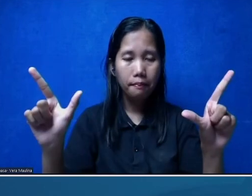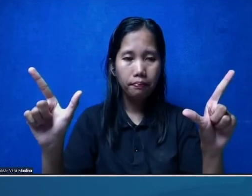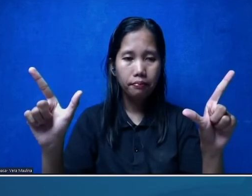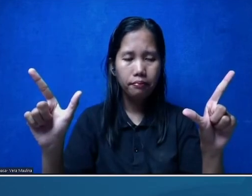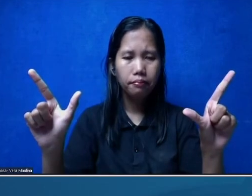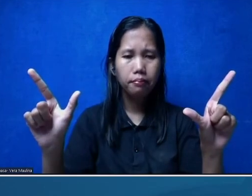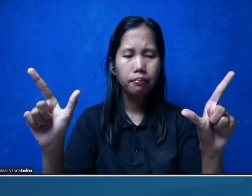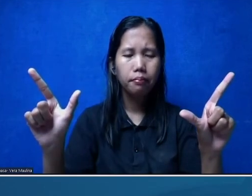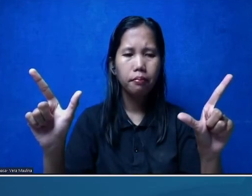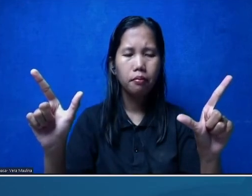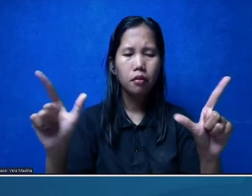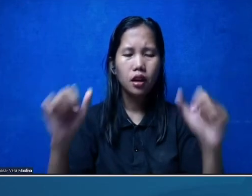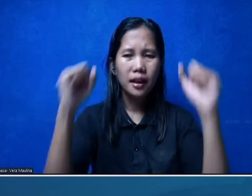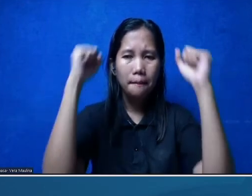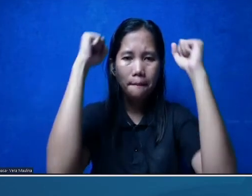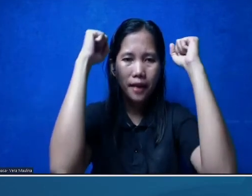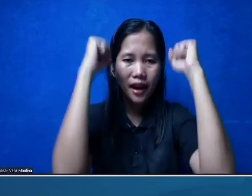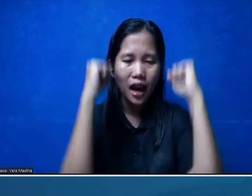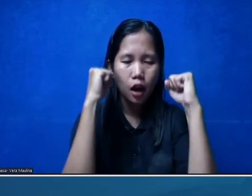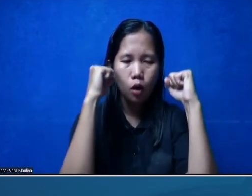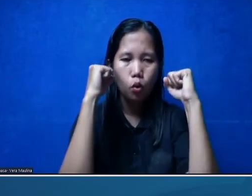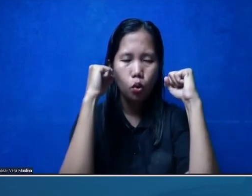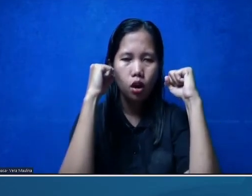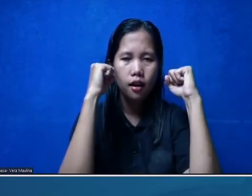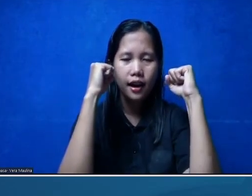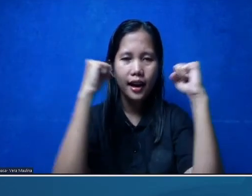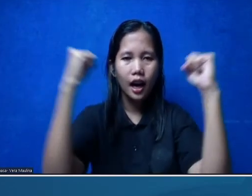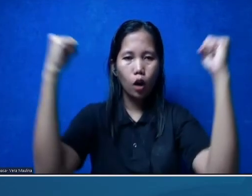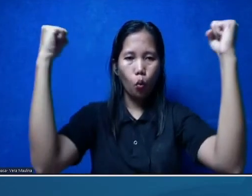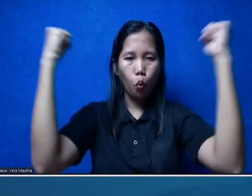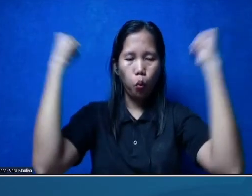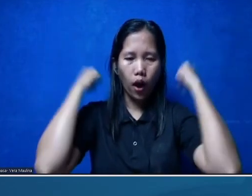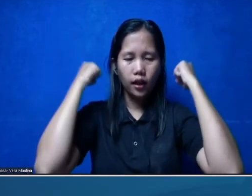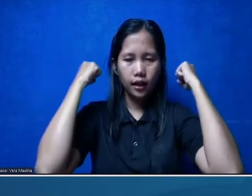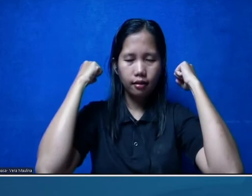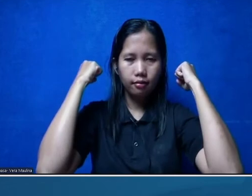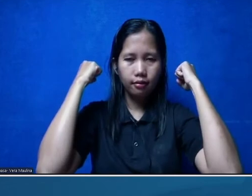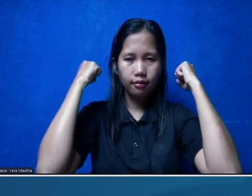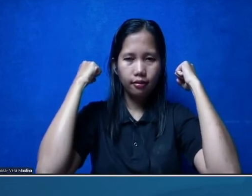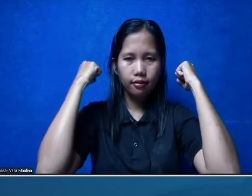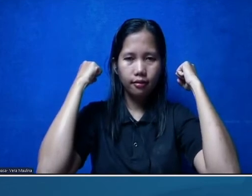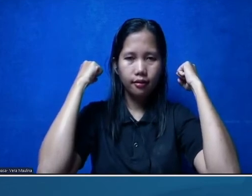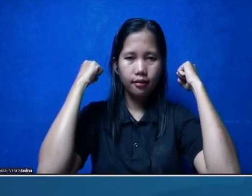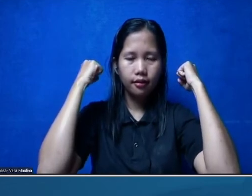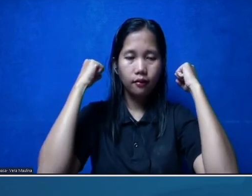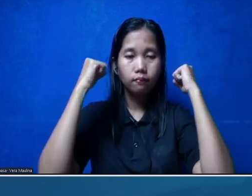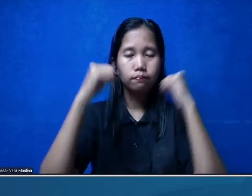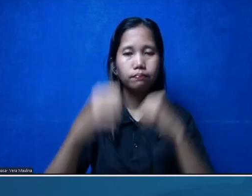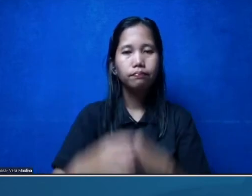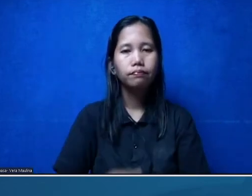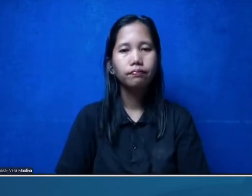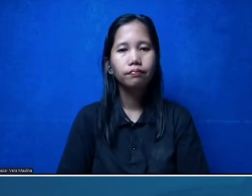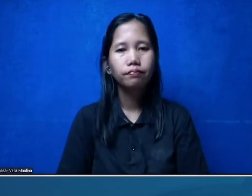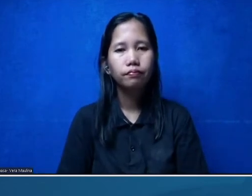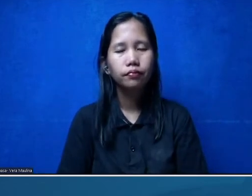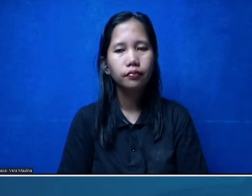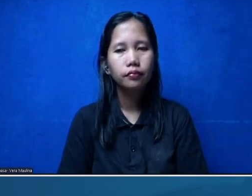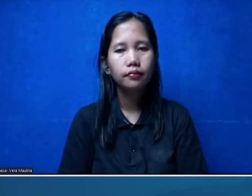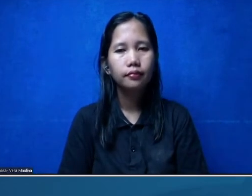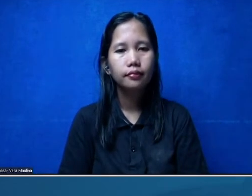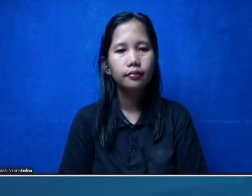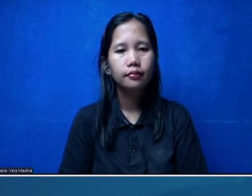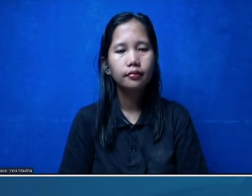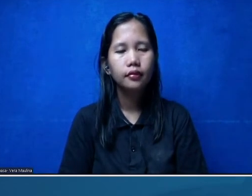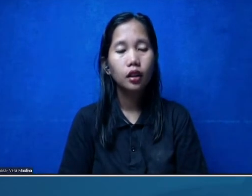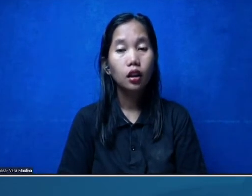dan mengokohkan Halo saudara-saudara sementara kita hidup di dunia yang berdosa